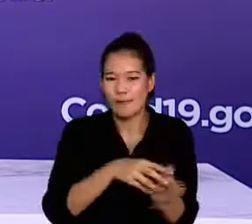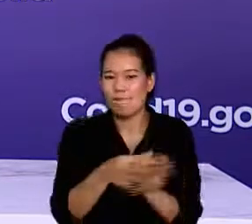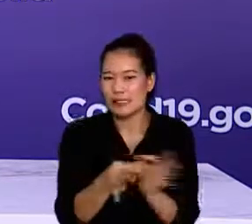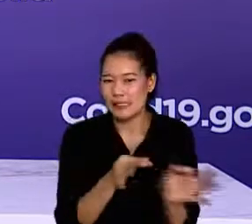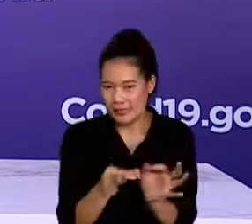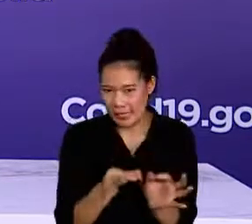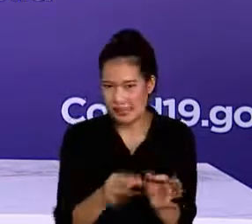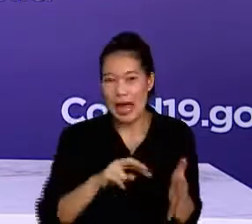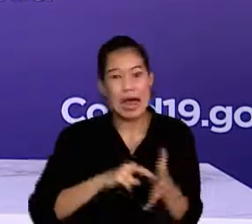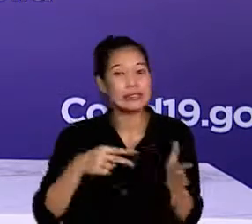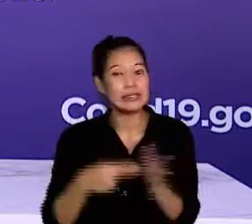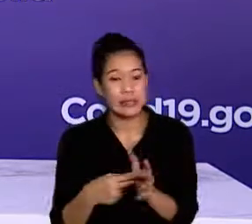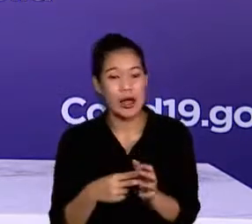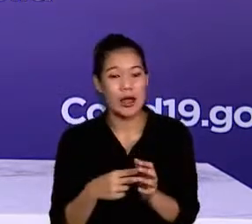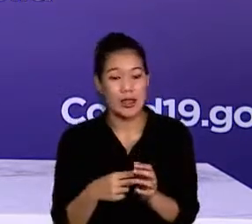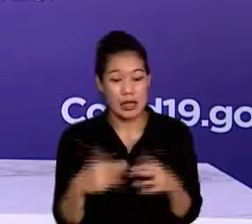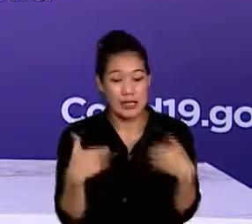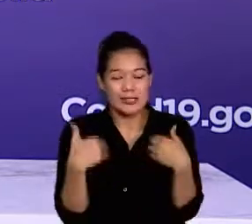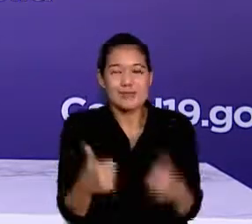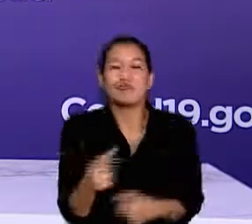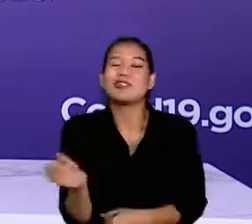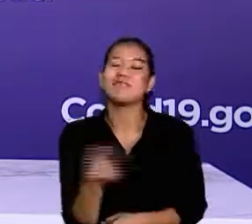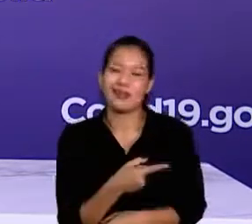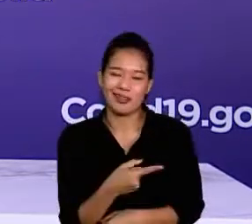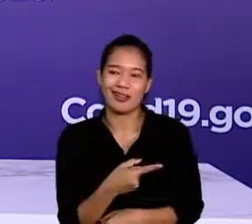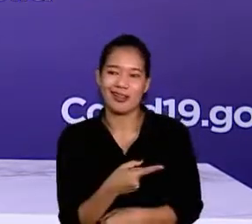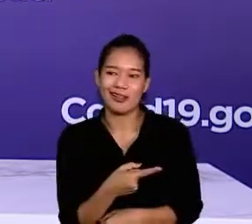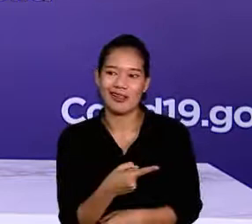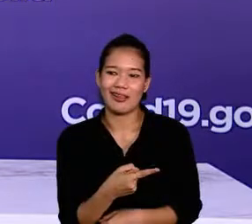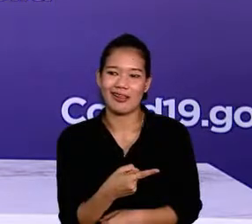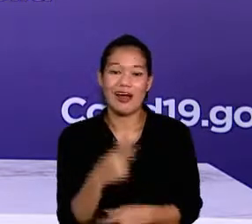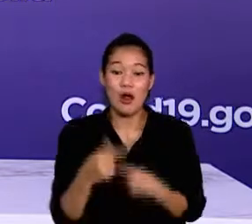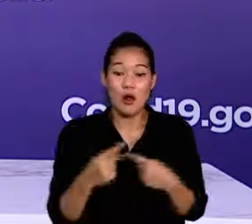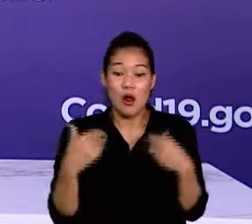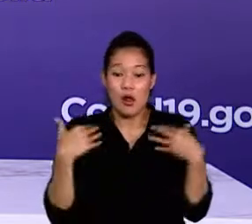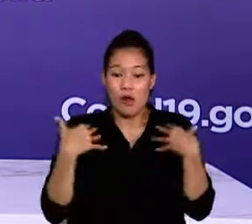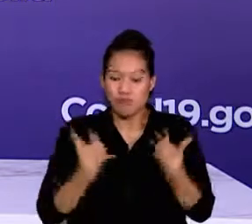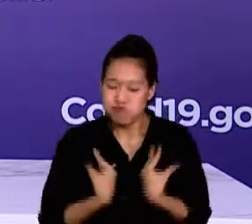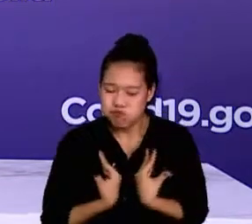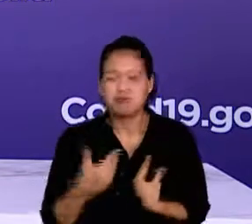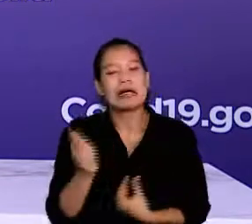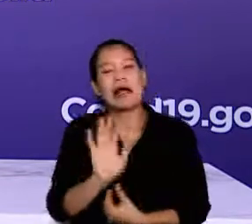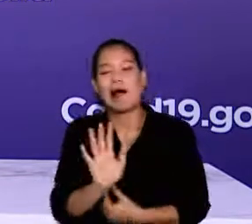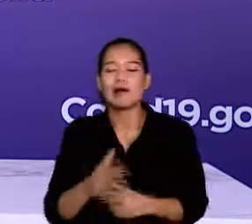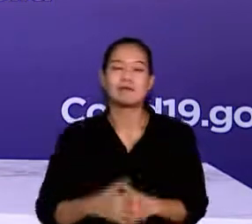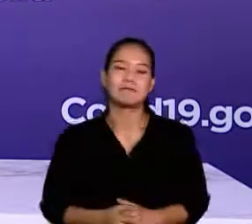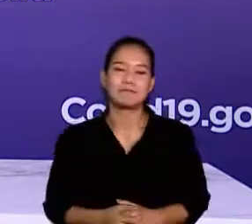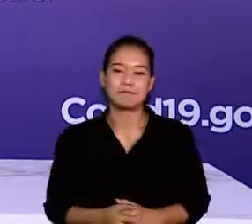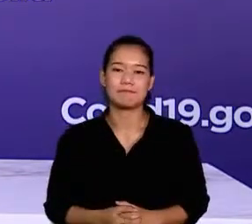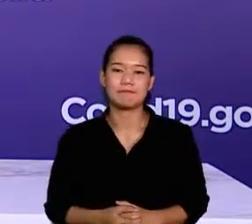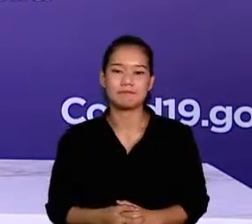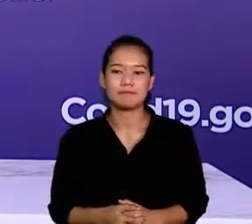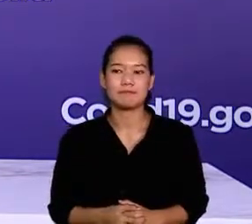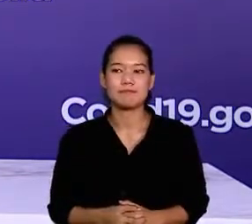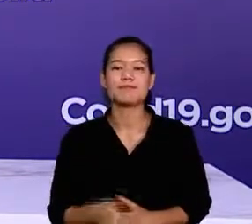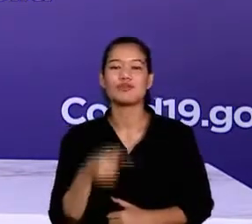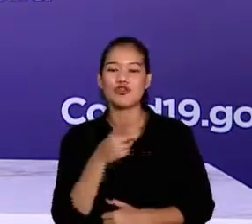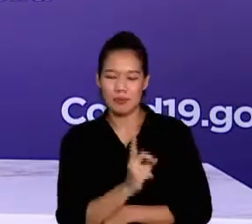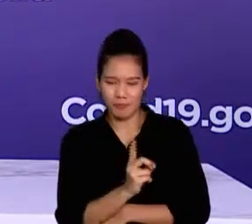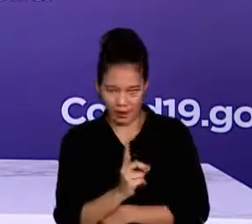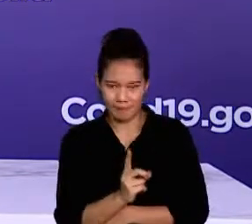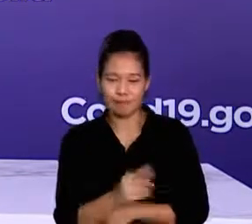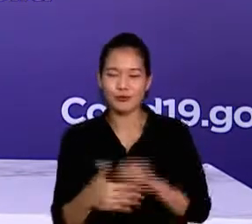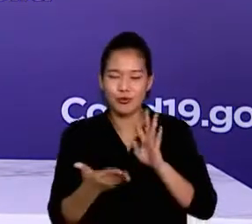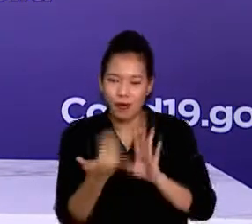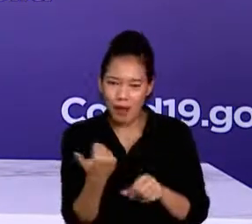sehingga mempercepat proses penyembuhan dan mencegah pemburukan kesehatan akibat virus covert 19 maka